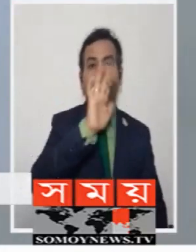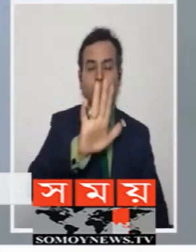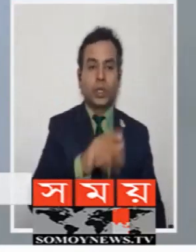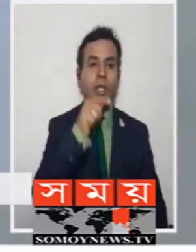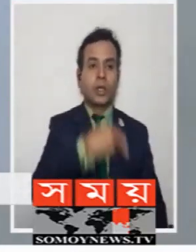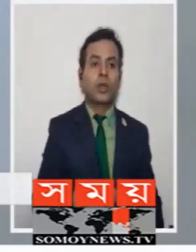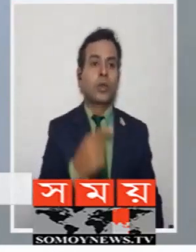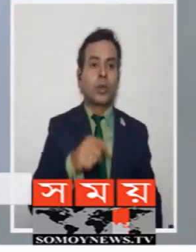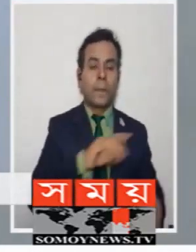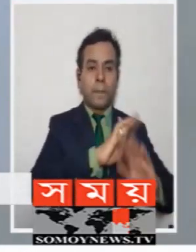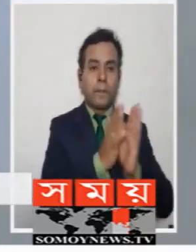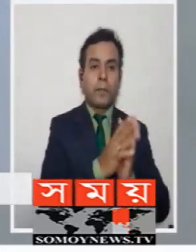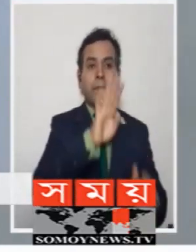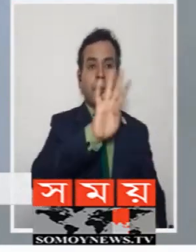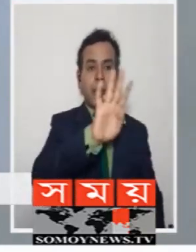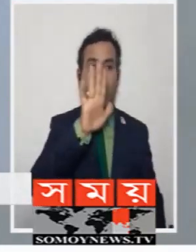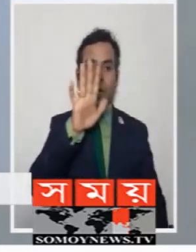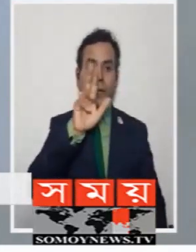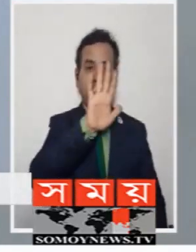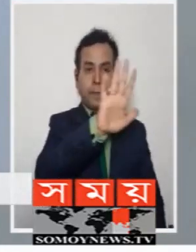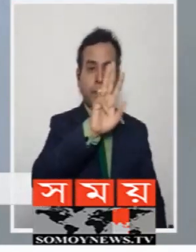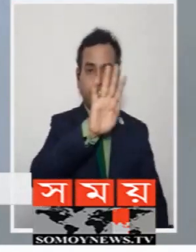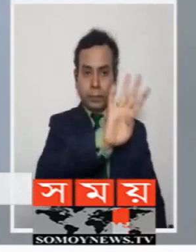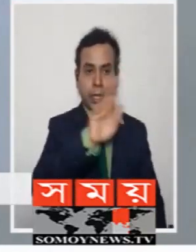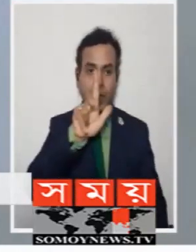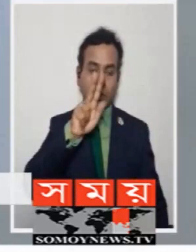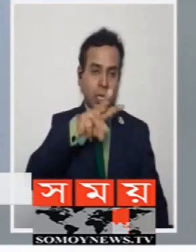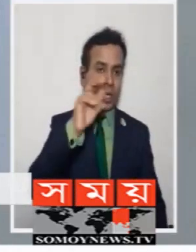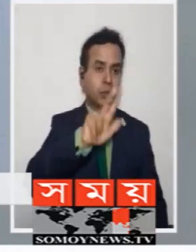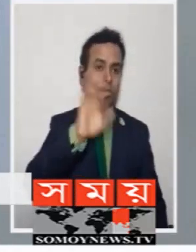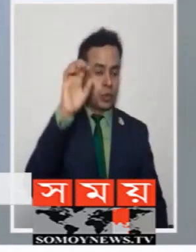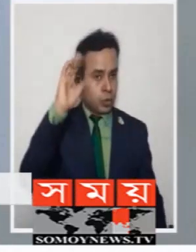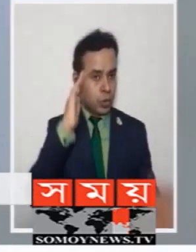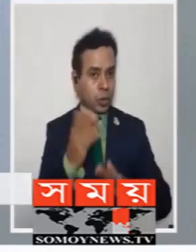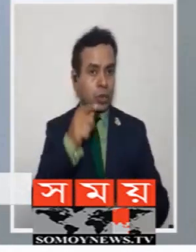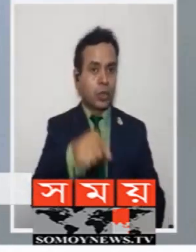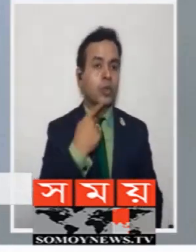42,48,390 জন। মৃত্যুবরণ করেছেন 24 ঘন্টায় 6,647 জন, এবং এ পর্যন্ত